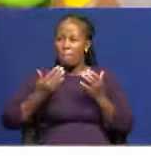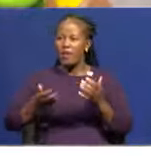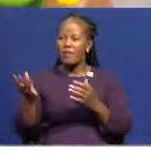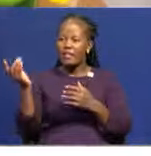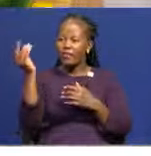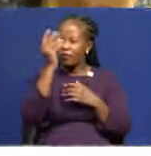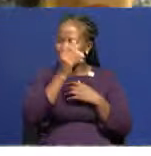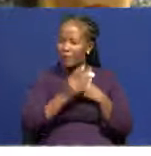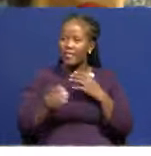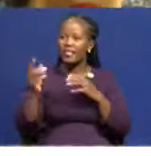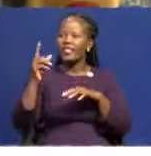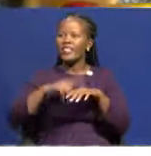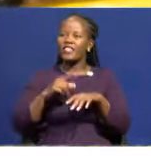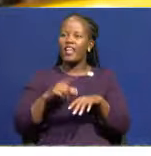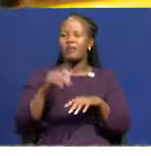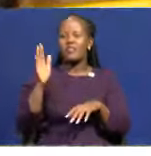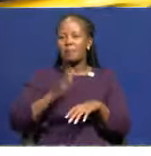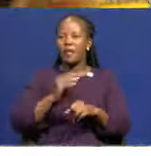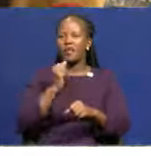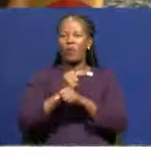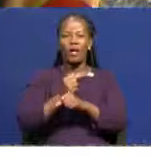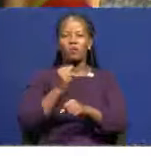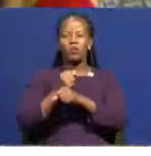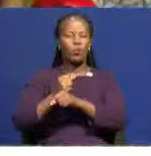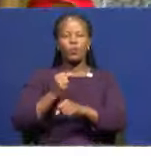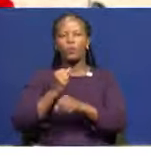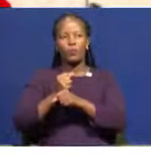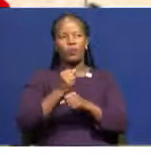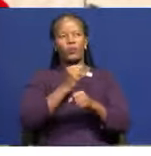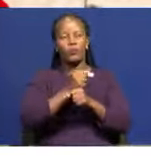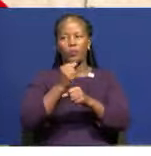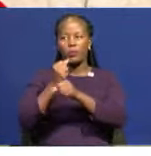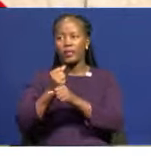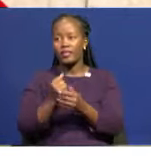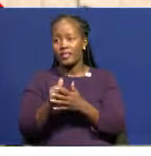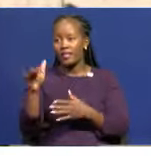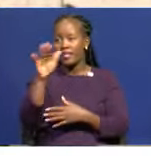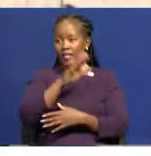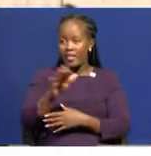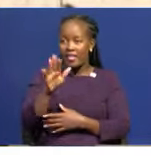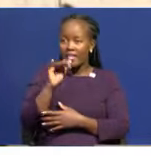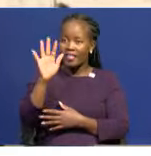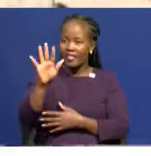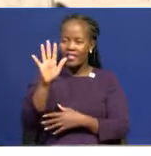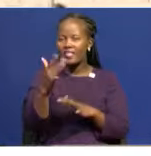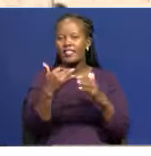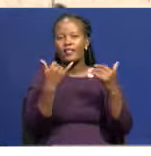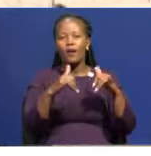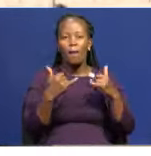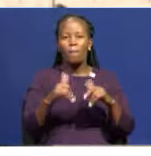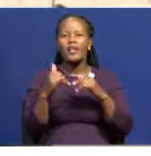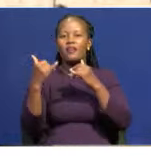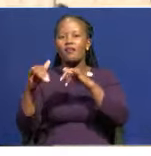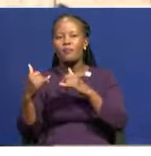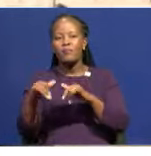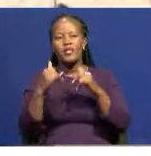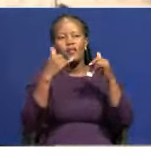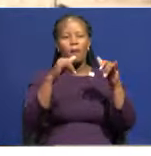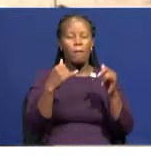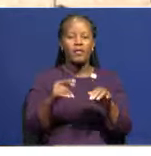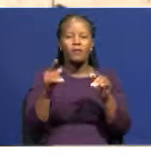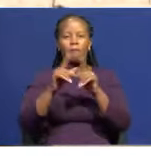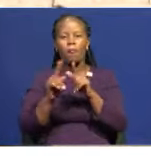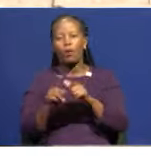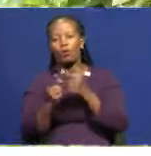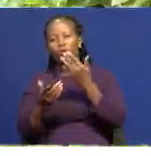wakati mama zao wanapojishughulisha na kazi za gerezani. Hapa wanaweza kujihusisha na baadhi ya michezo, kupia wakipata fursa ya kutangamana